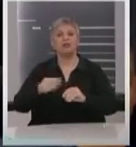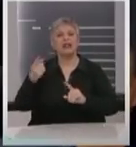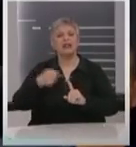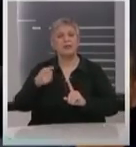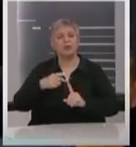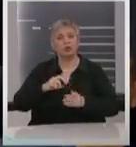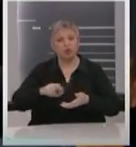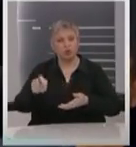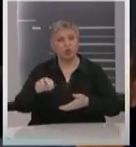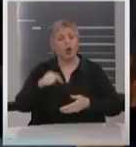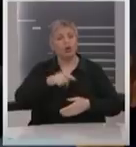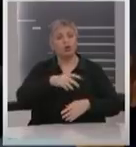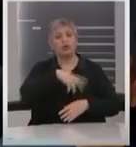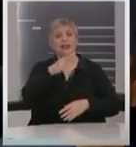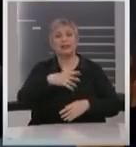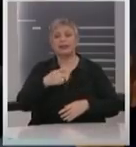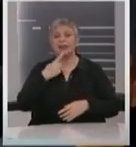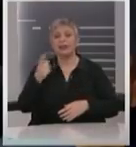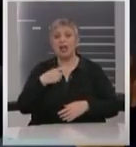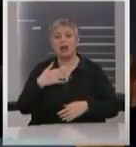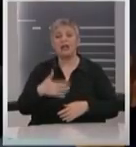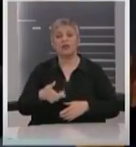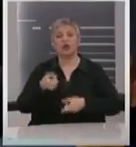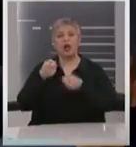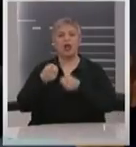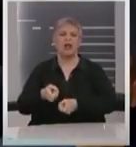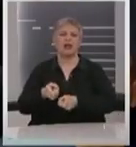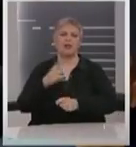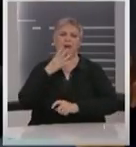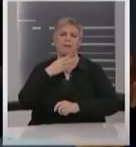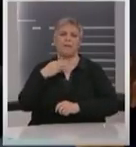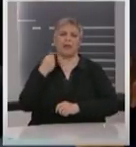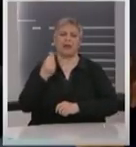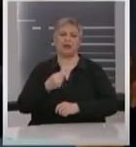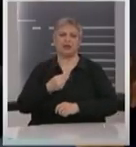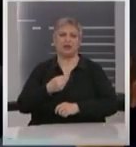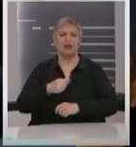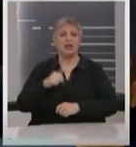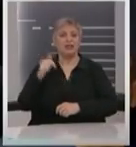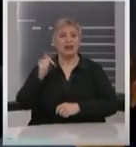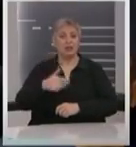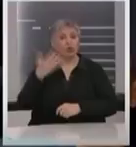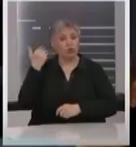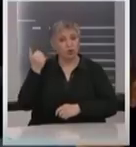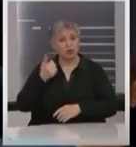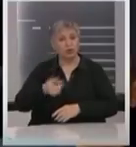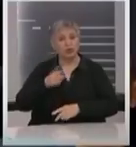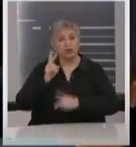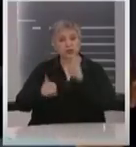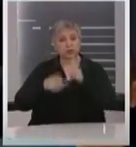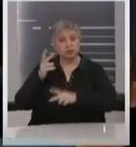ότι είναι εθνικό έγκλημα. Αυτό το εθνικό έγκλημα που καταγγέλατε τότε, σήμερα το διαπράτετε εσείς κύριοι του